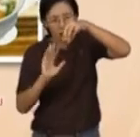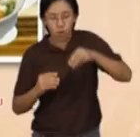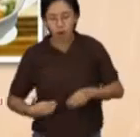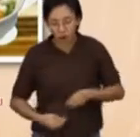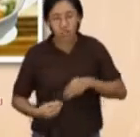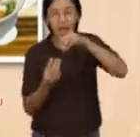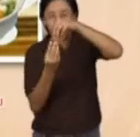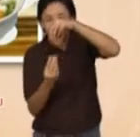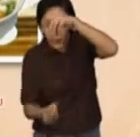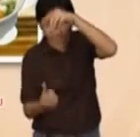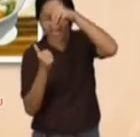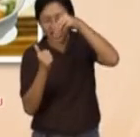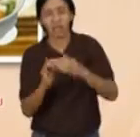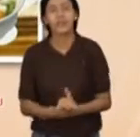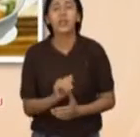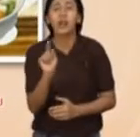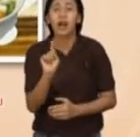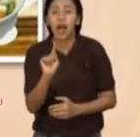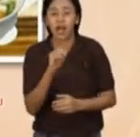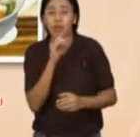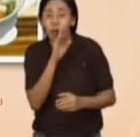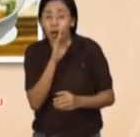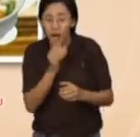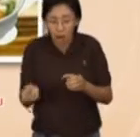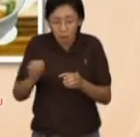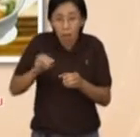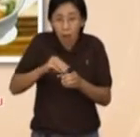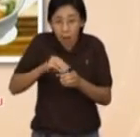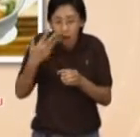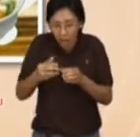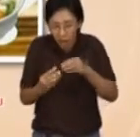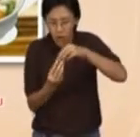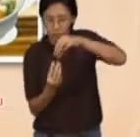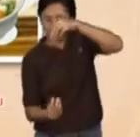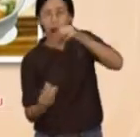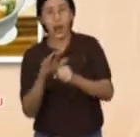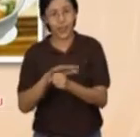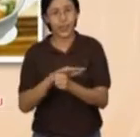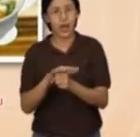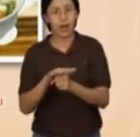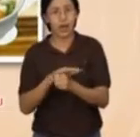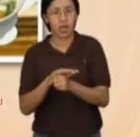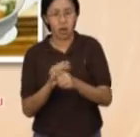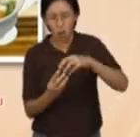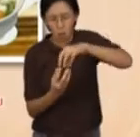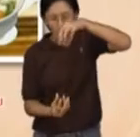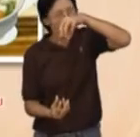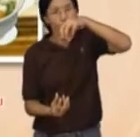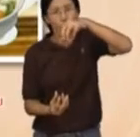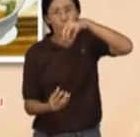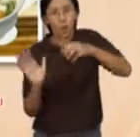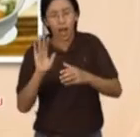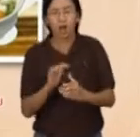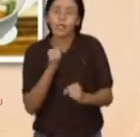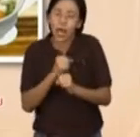ว่าทำออกมาแล้วเนี่ยลูกลอกจะใหญ่จะไม่น่ารับประทานนะครับแล้วก็ใช้ไส้เล็กทำนะครับแล้วก็จะล้างง่